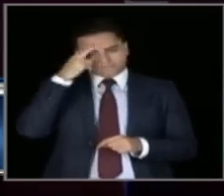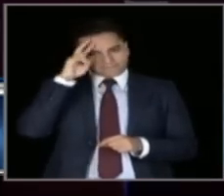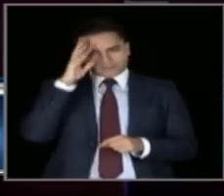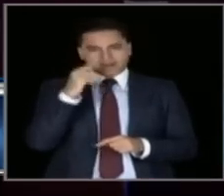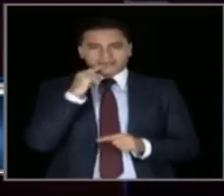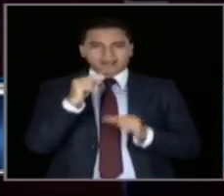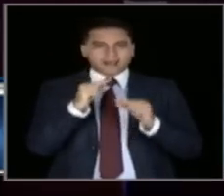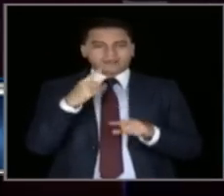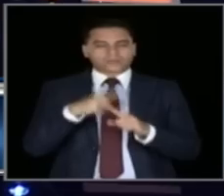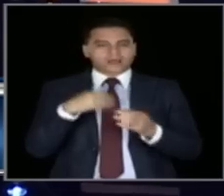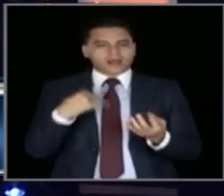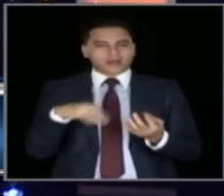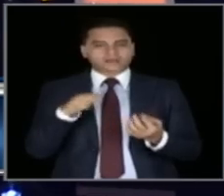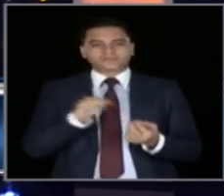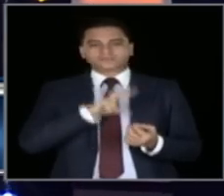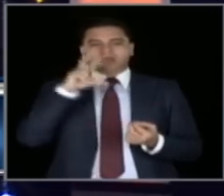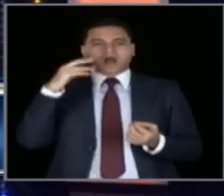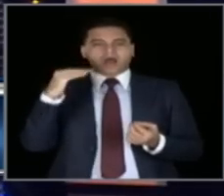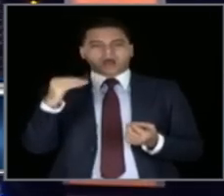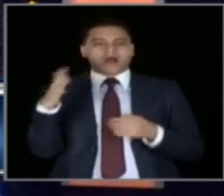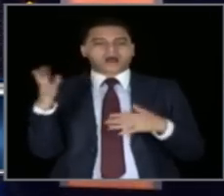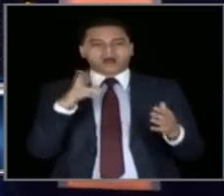كلمات وألحان صلاح الكردي،